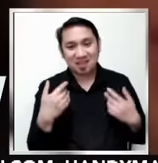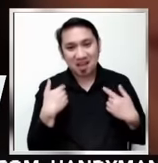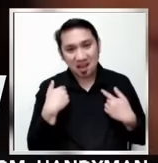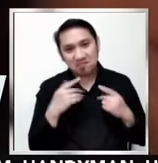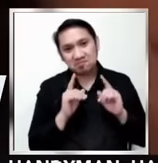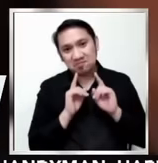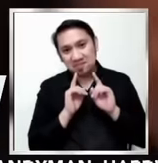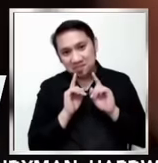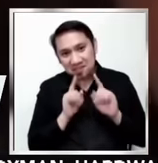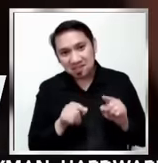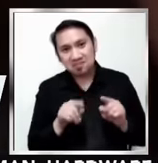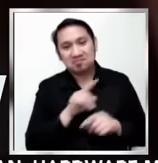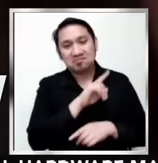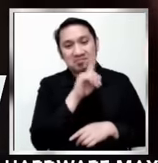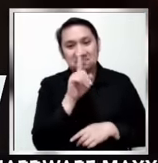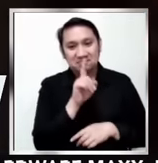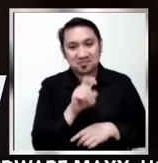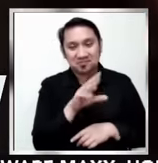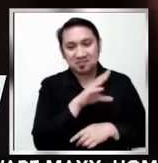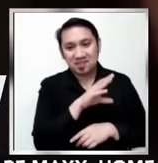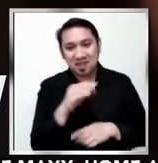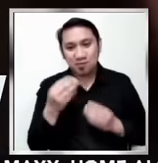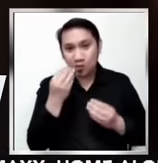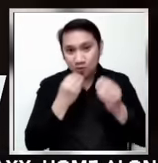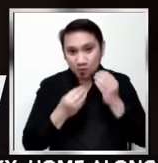nag-aayos at nagpo-food trip.